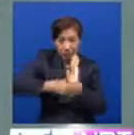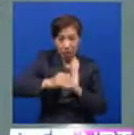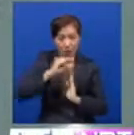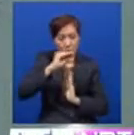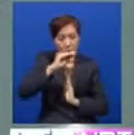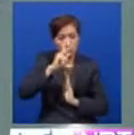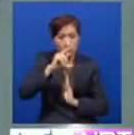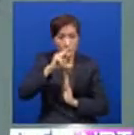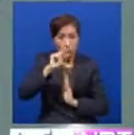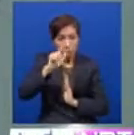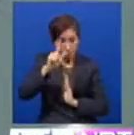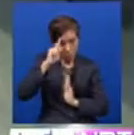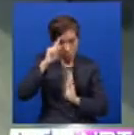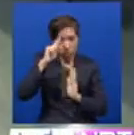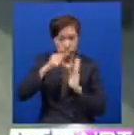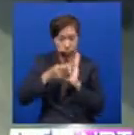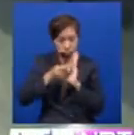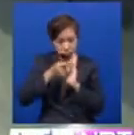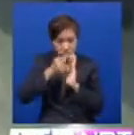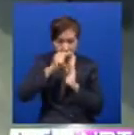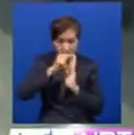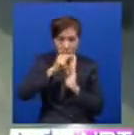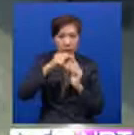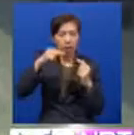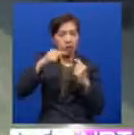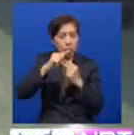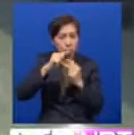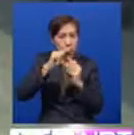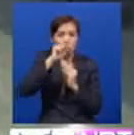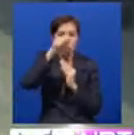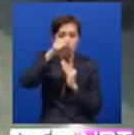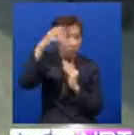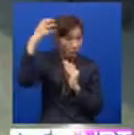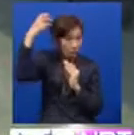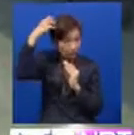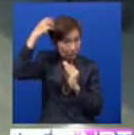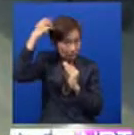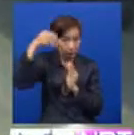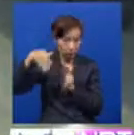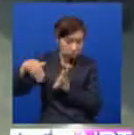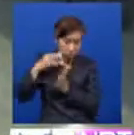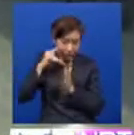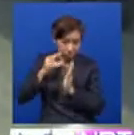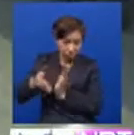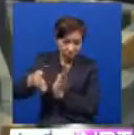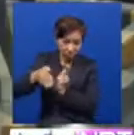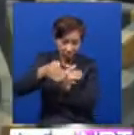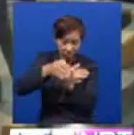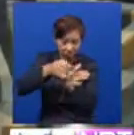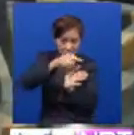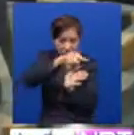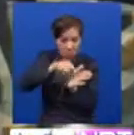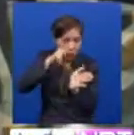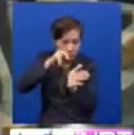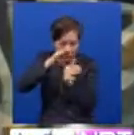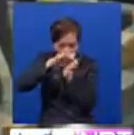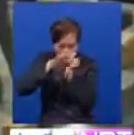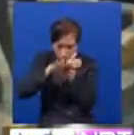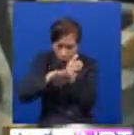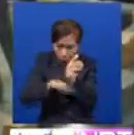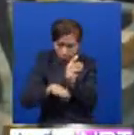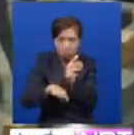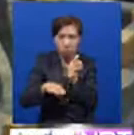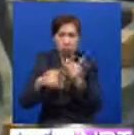เชียงแสนไปทางตอนเหนือจนถึงเมืองมองแขวงบ่อแก้วสาธารณรัฐประชาธิปไตยประชาชนลาวลดลงอย่างต่อเนื่อง